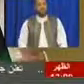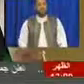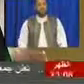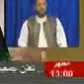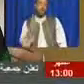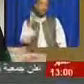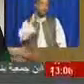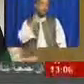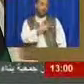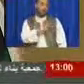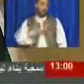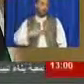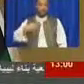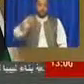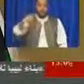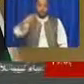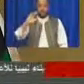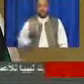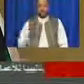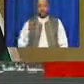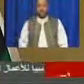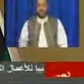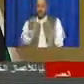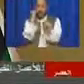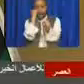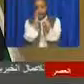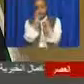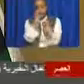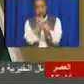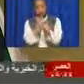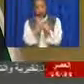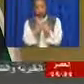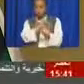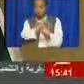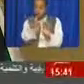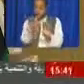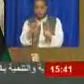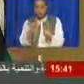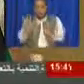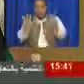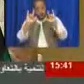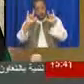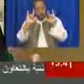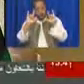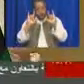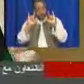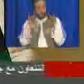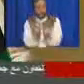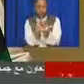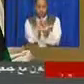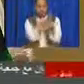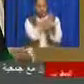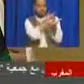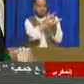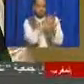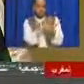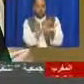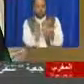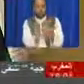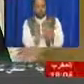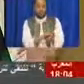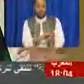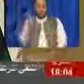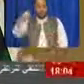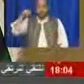اوانها غير يعني تجلس وتشتغل بمهامها ويبطلوا من كلمه ارحل ارحل